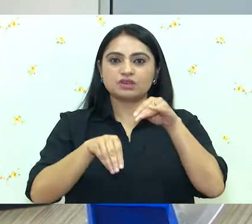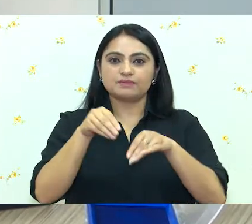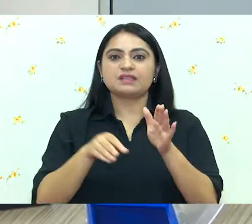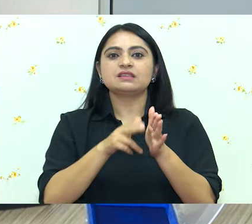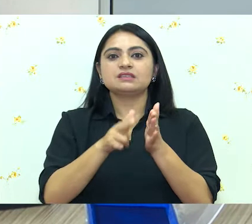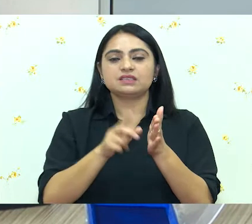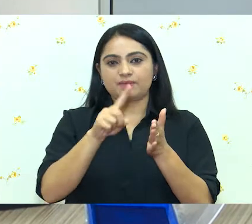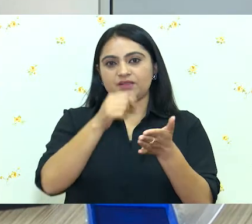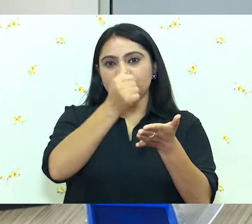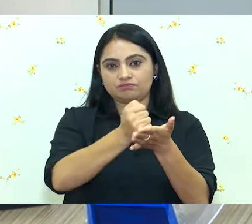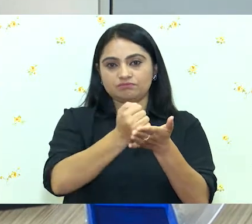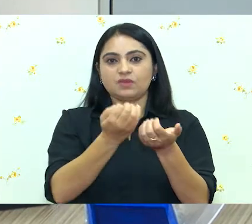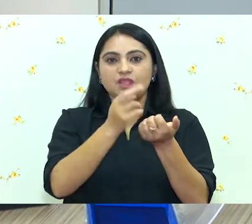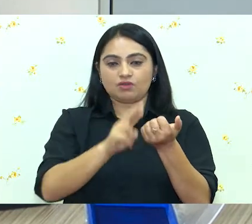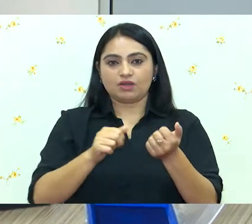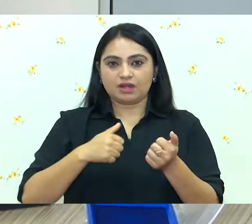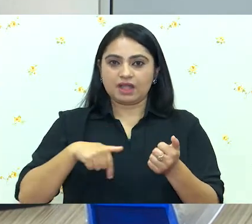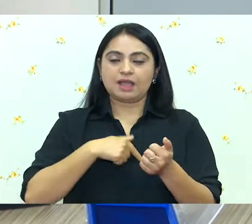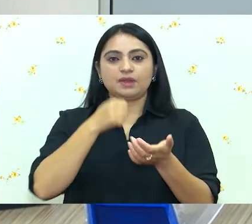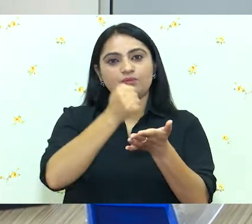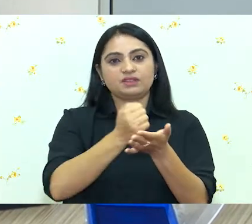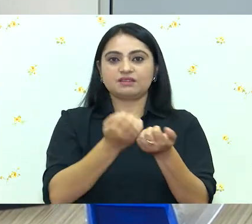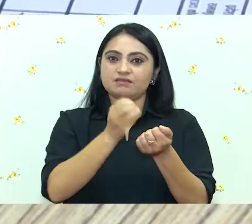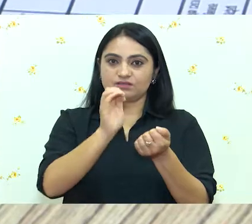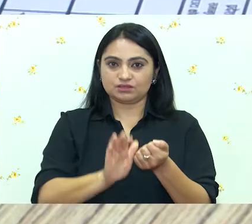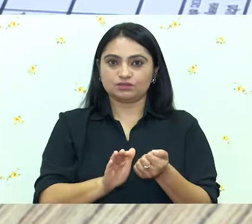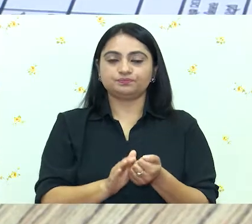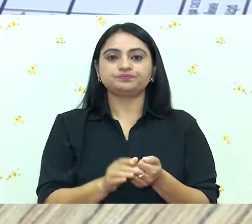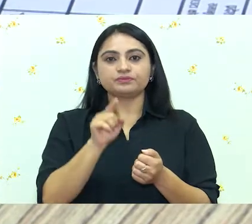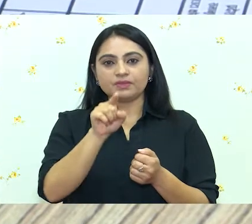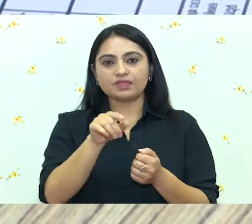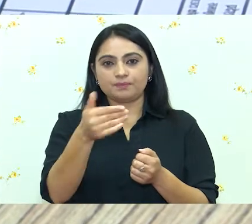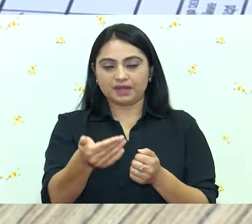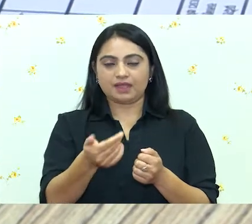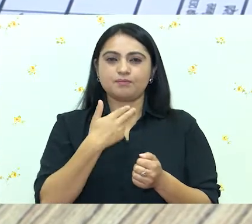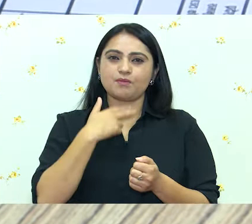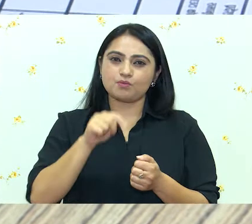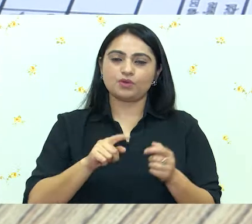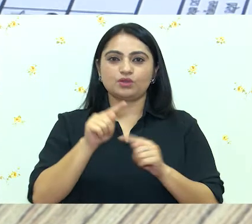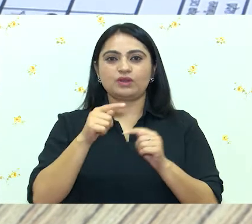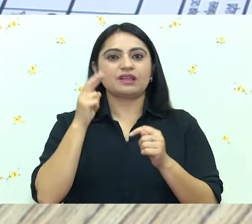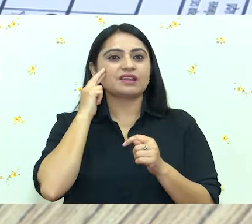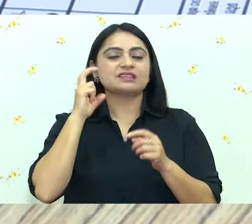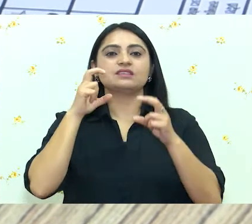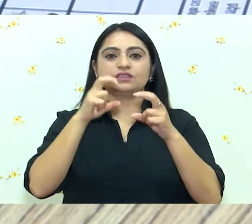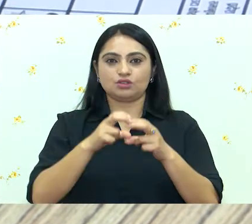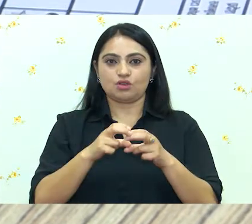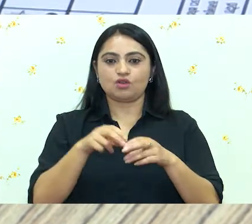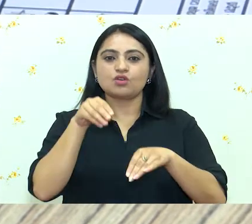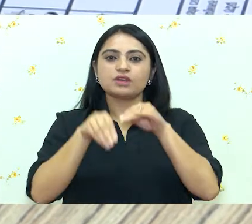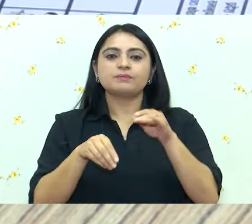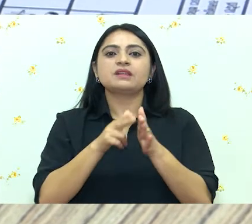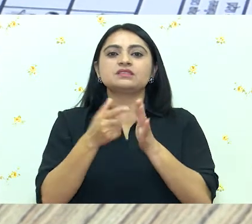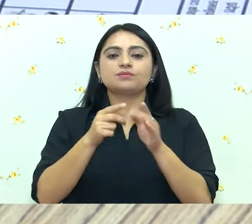एक स्वस्तिक छाप लगाएर हामीले मतदान गर्न सक्छौँ। यहाँलाई मनपर्ने कुनै एक राजनीतिक दलको निर्वाचन चिन्ह